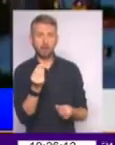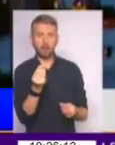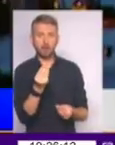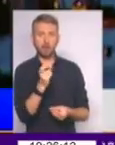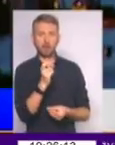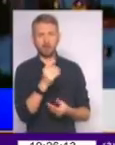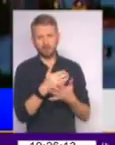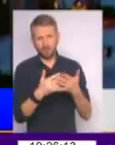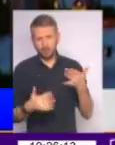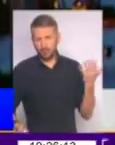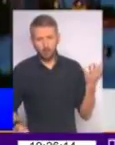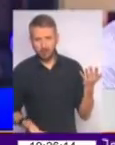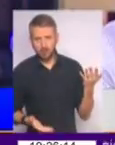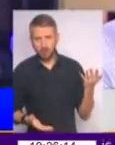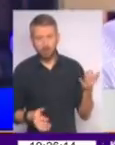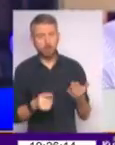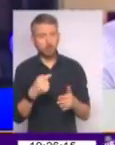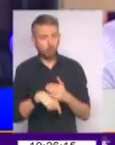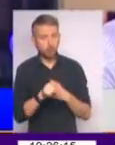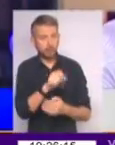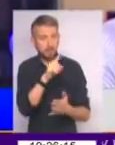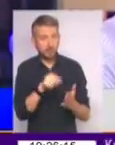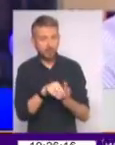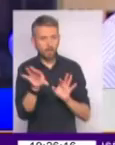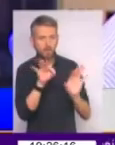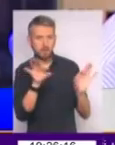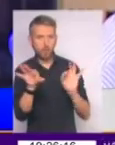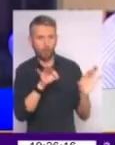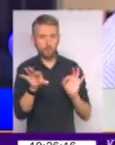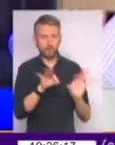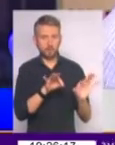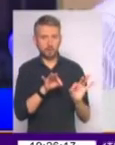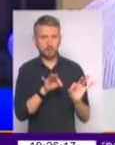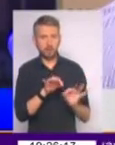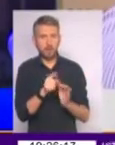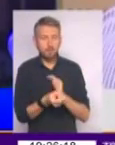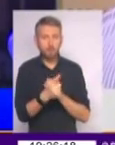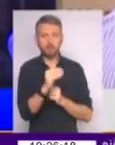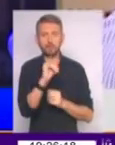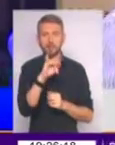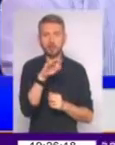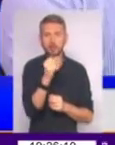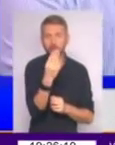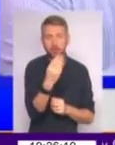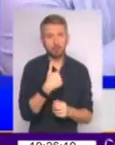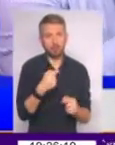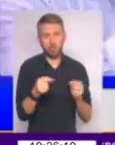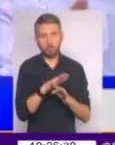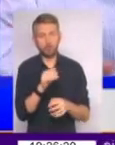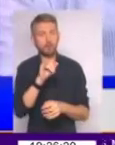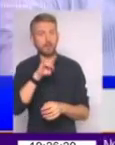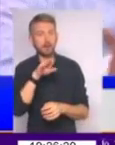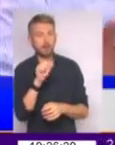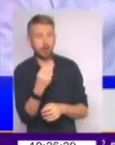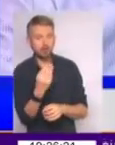і пішло-пішло-поїхало. Тобто це питання вибірковості. Там появився Фірташ. Я нічого проти не маю, але Фірташ, на відміну від